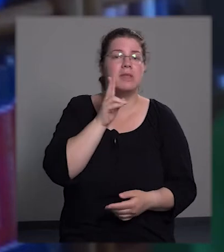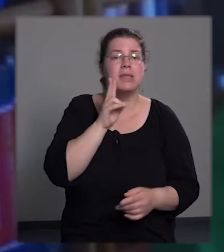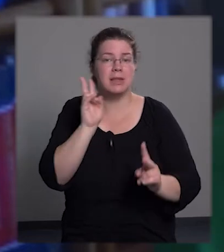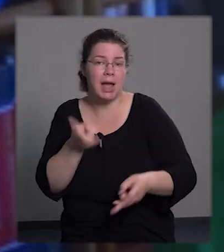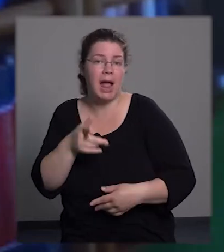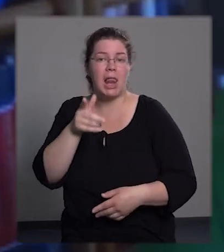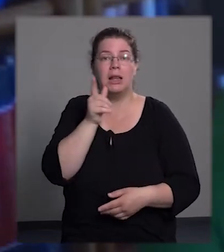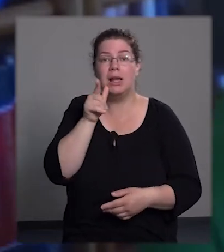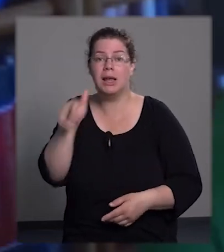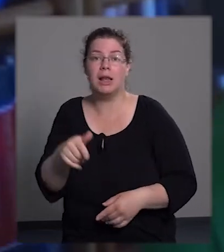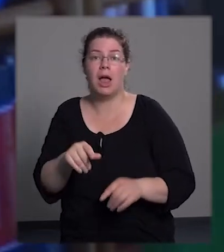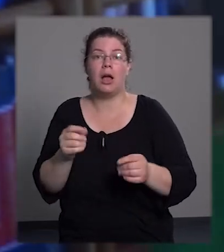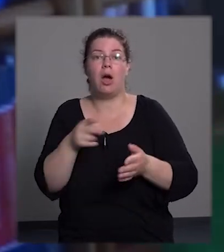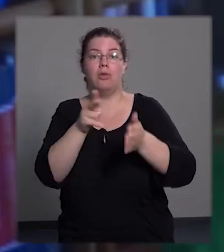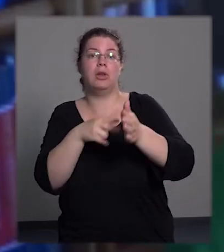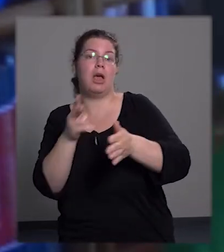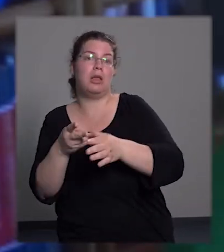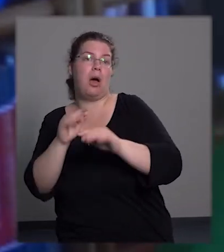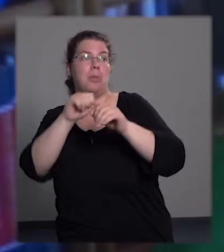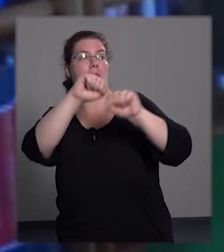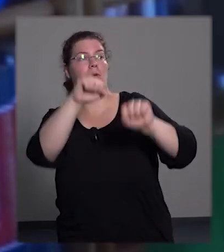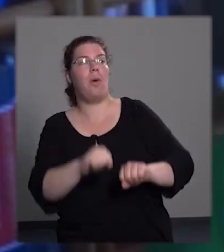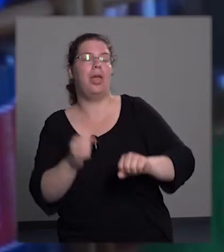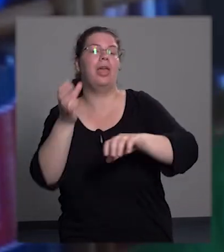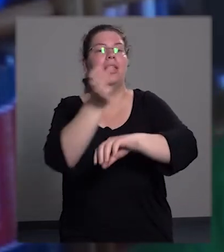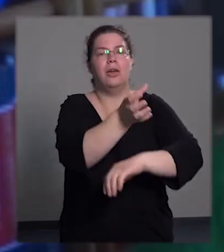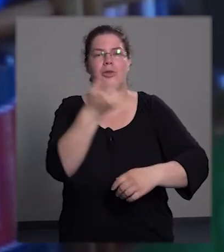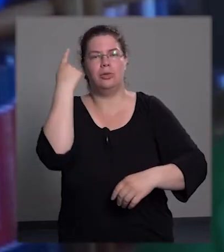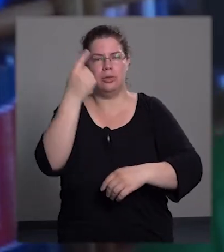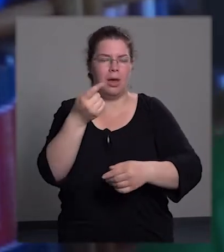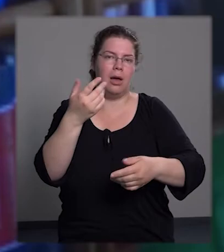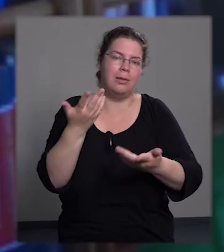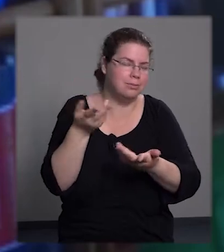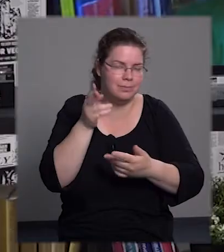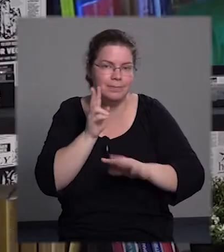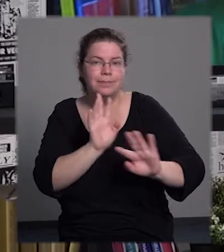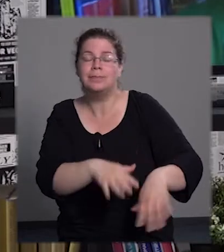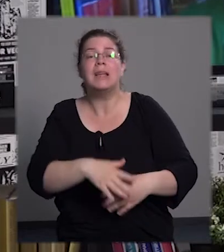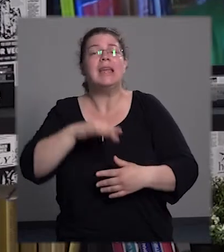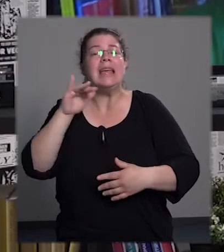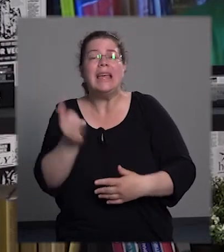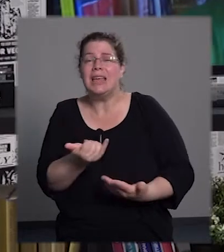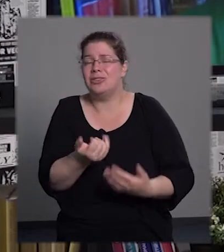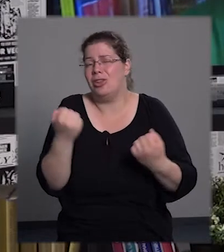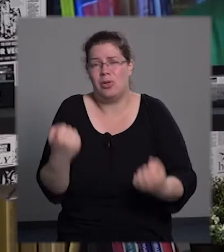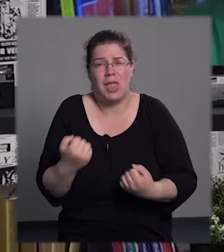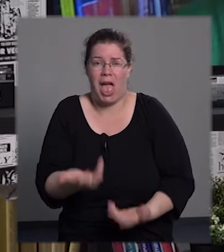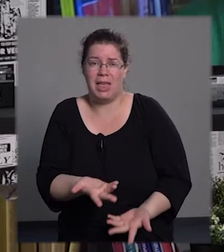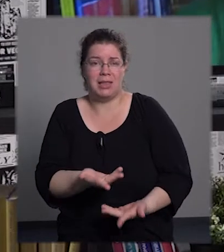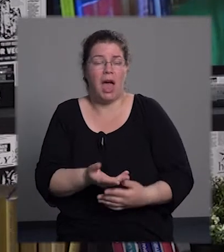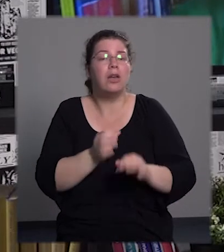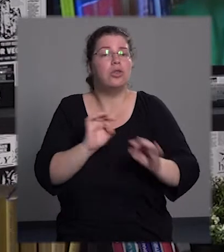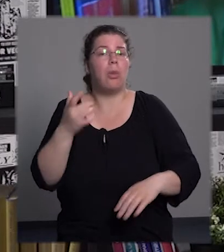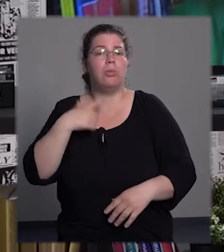a vonatablakon így kitolták a fenekét, hogy el tudja végezni a dolgát. Nagyon-nagyon nehéz. De még mindig jobb volt neki, mint a